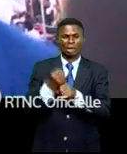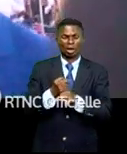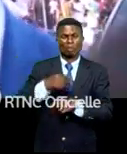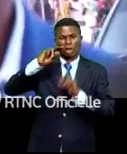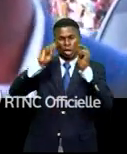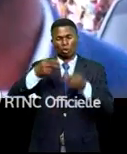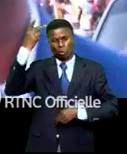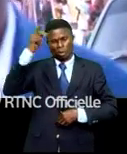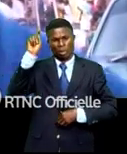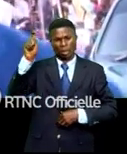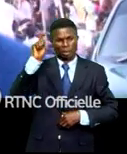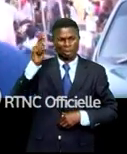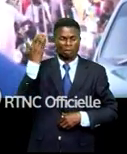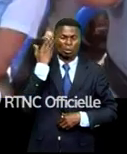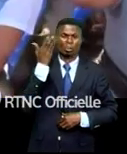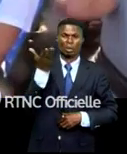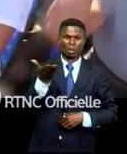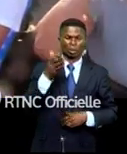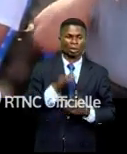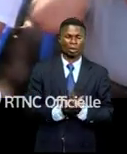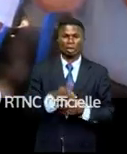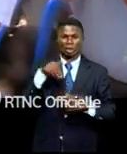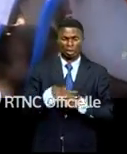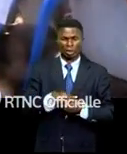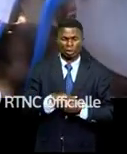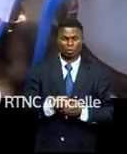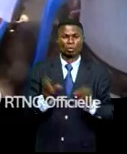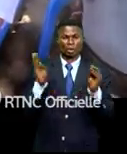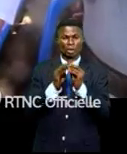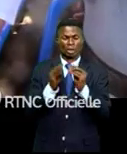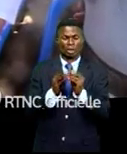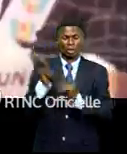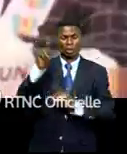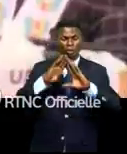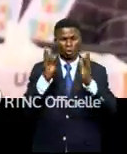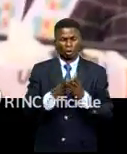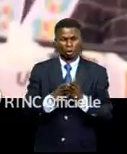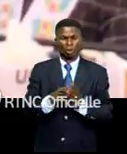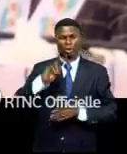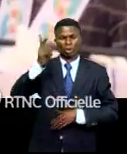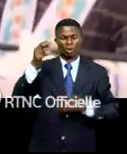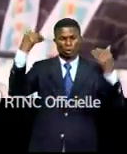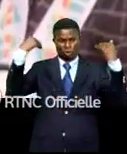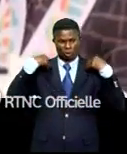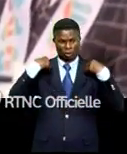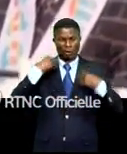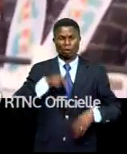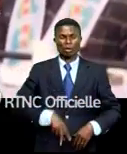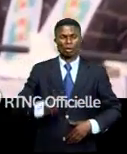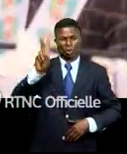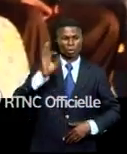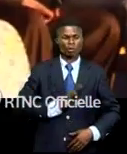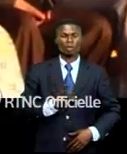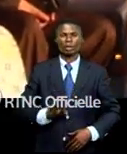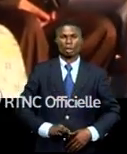comme le témoigne Steve Moulumba. Au cours de ces rassemblements populaires, le numéro 2 du parti, cher à Félix Antoine Tshisekedi